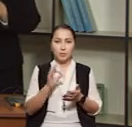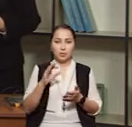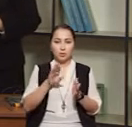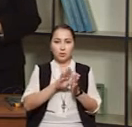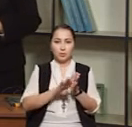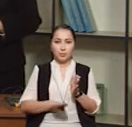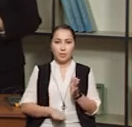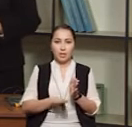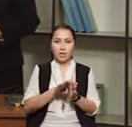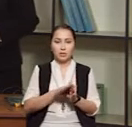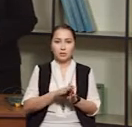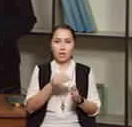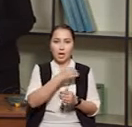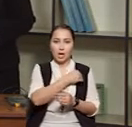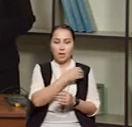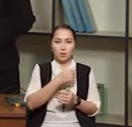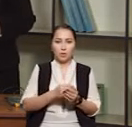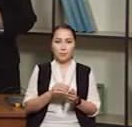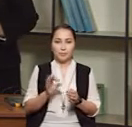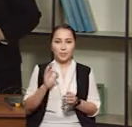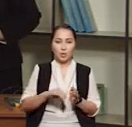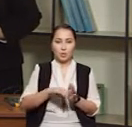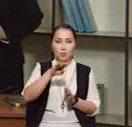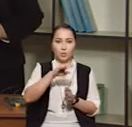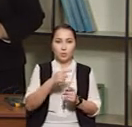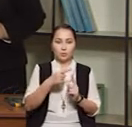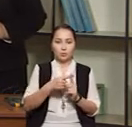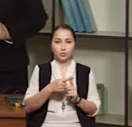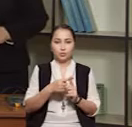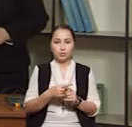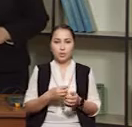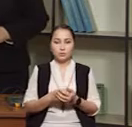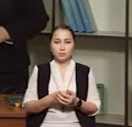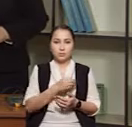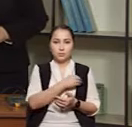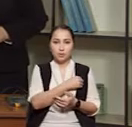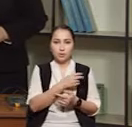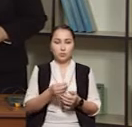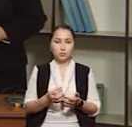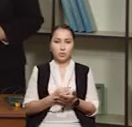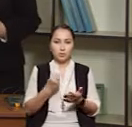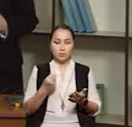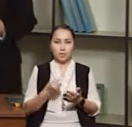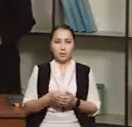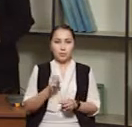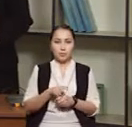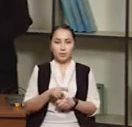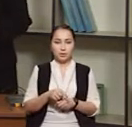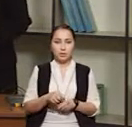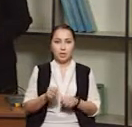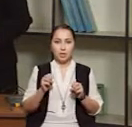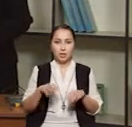0 dan past haroratlar manfiy haroratlar, 0 dan yuqorilar esa musbat haroratlar hisoblanadi. Masalalar